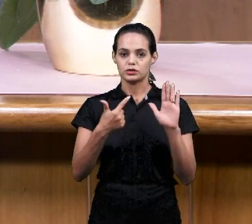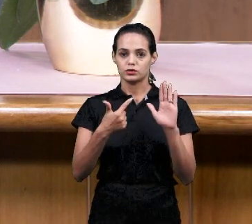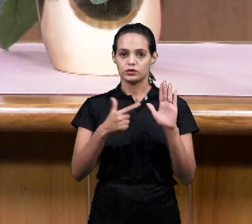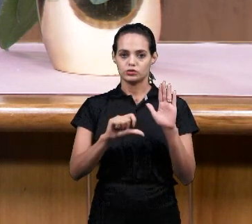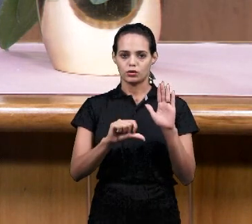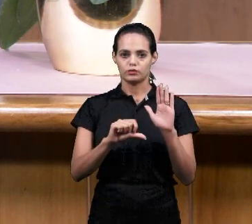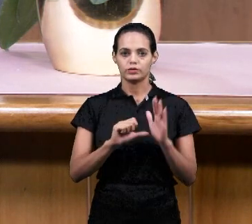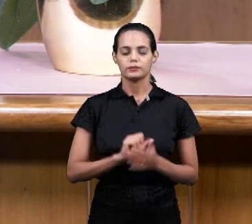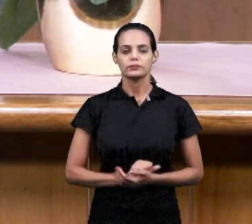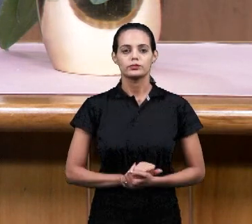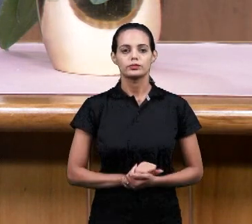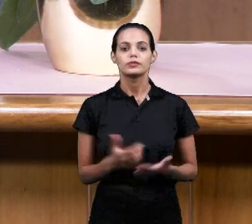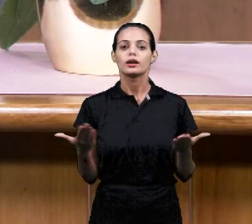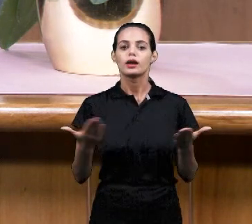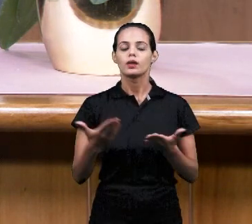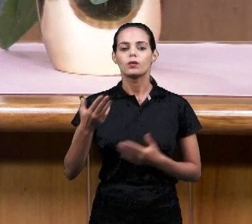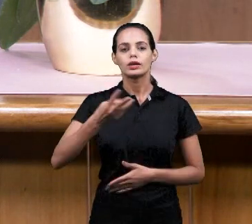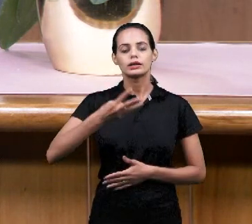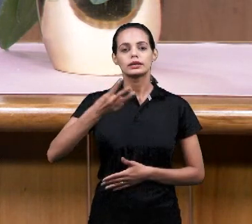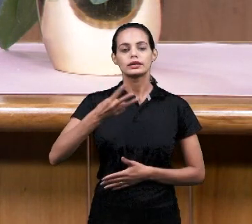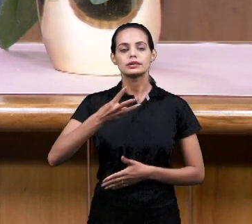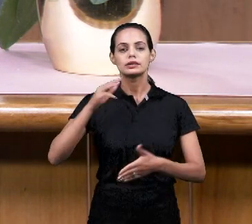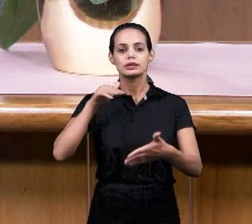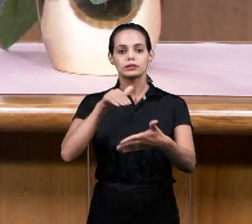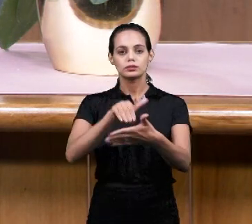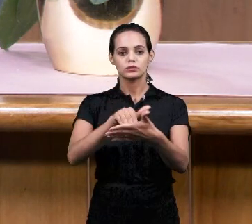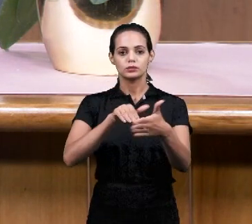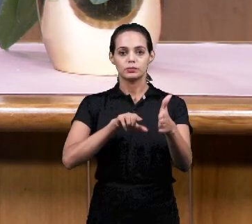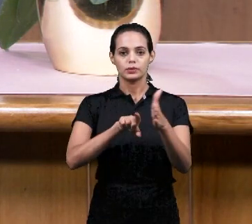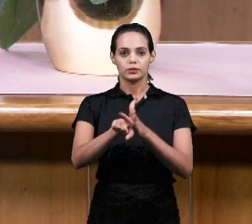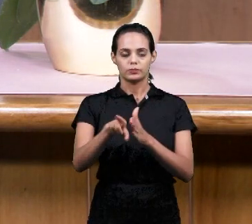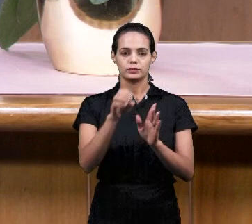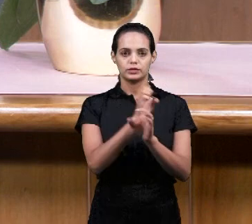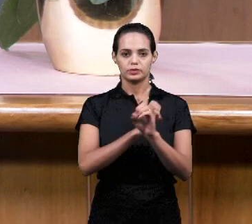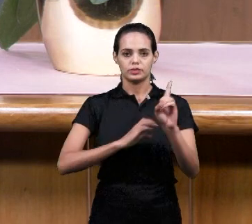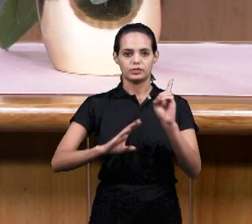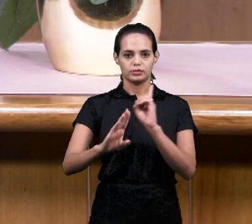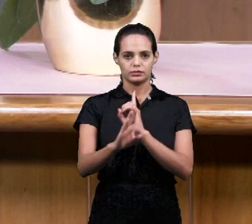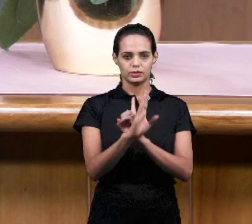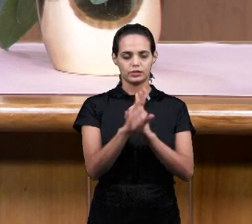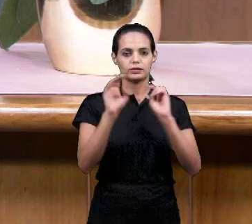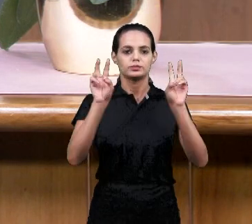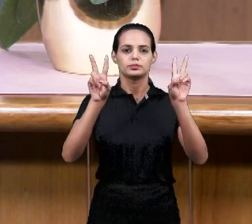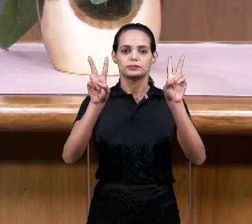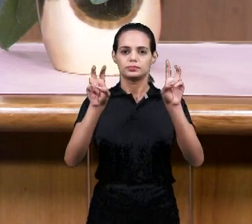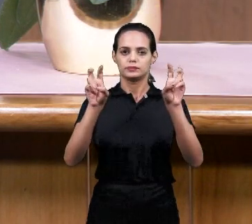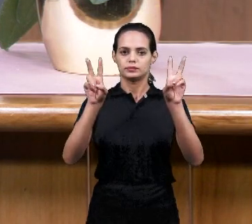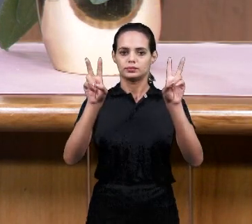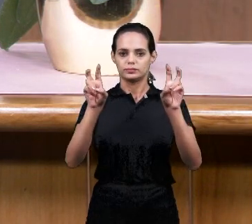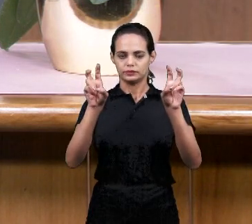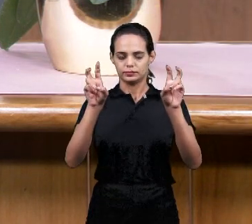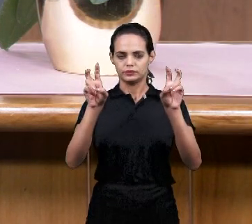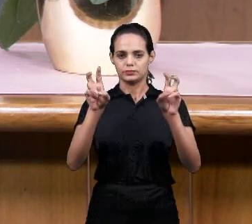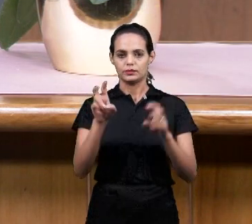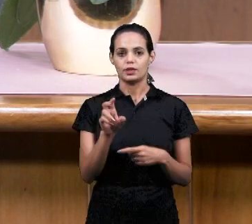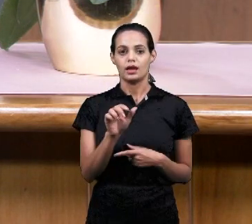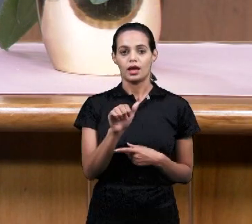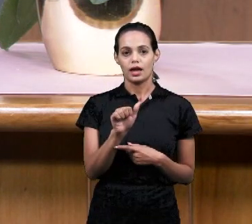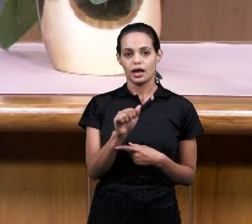Maintenant, passons à la troisième et dernière question de notre école biblique dominicale sur le sujet l'apostasie dans